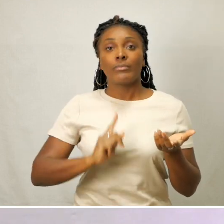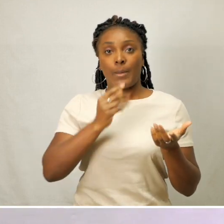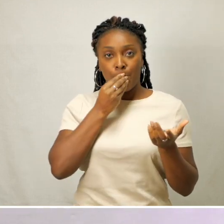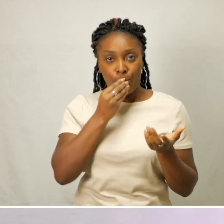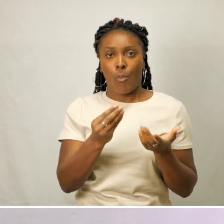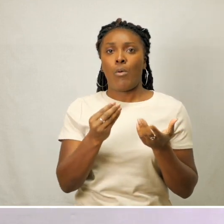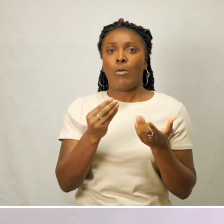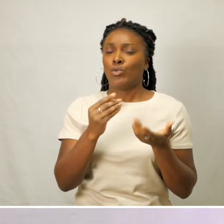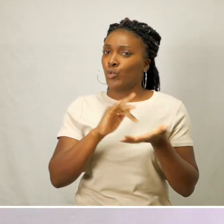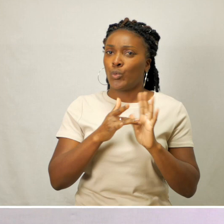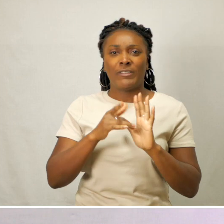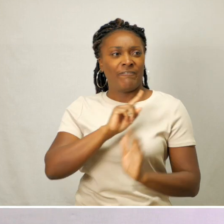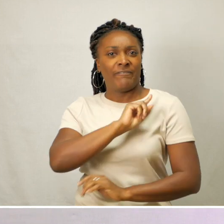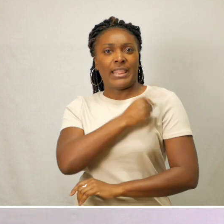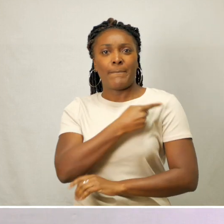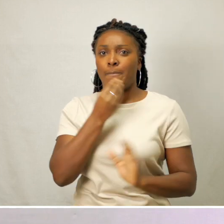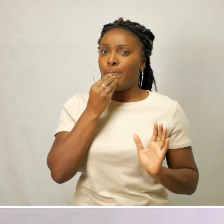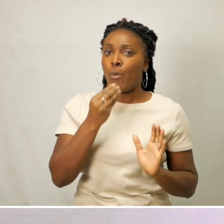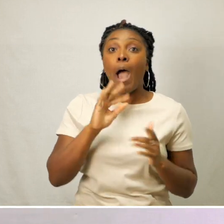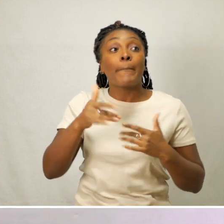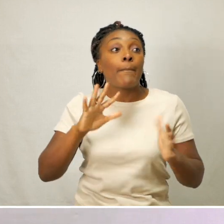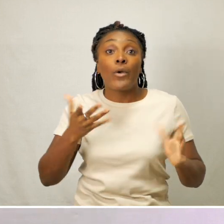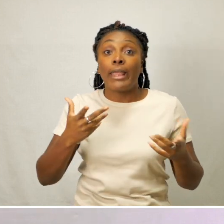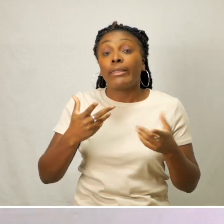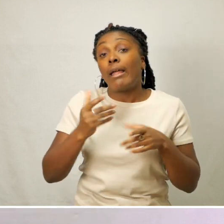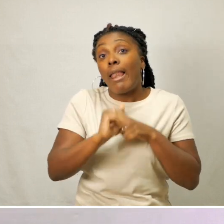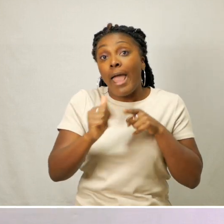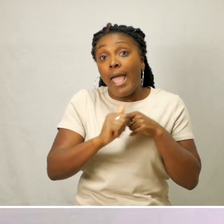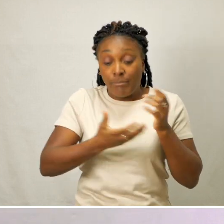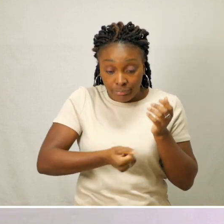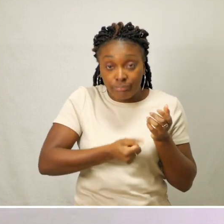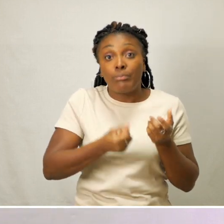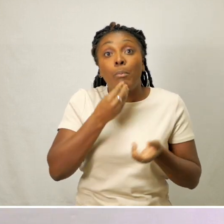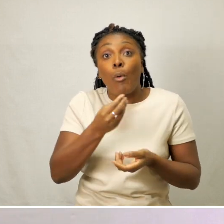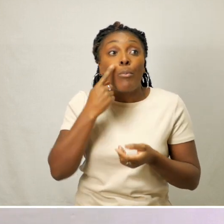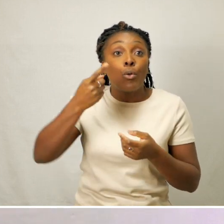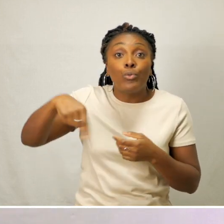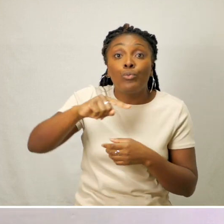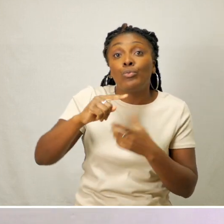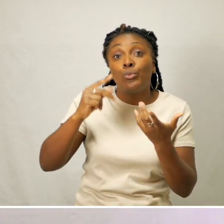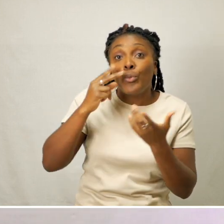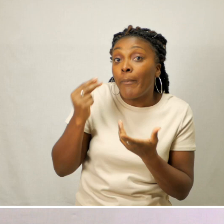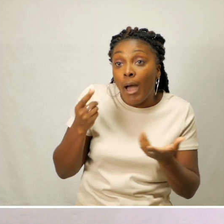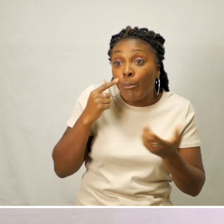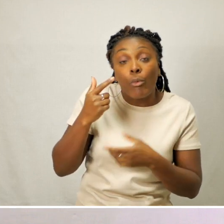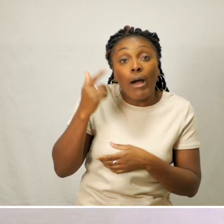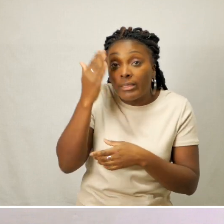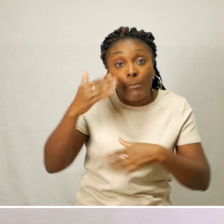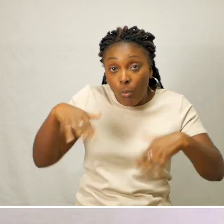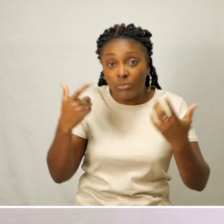nécessaires pour produire après peut-être le lait nécessaire pour les animaux ou pour nous-mêmes, nous les humains. Donc en fait c'est tout un travail en fait